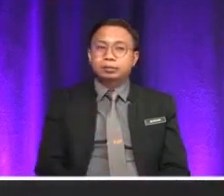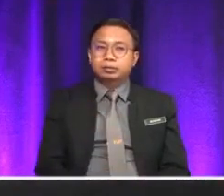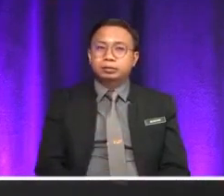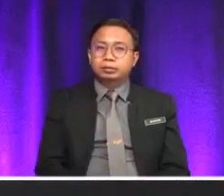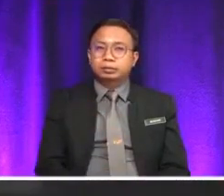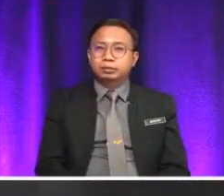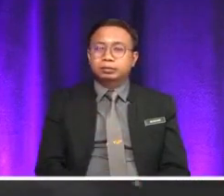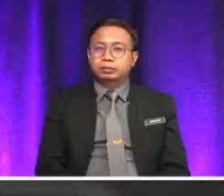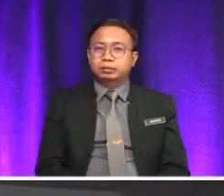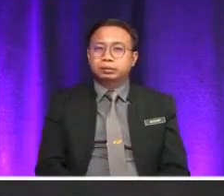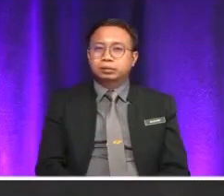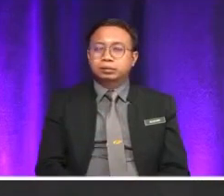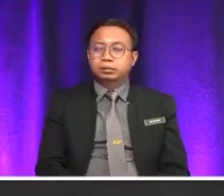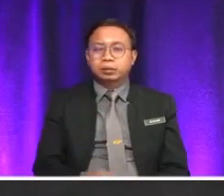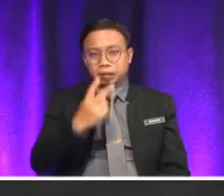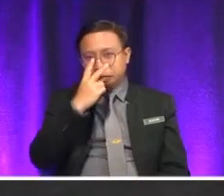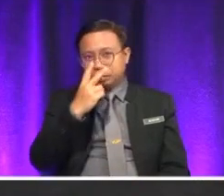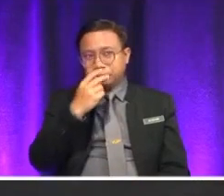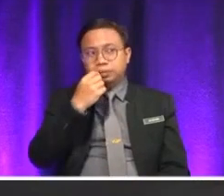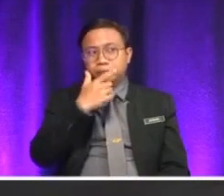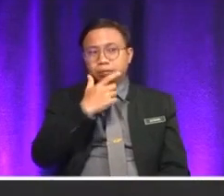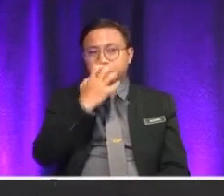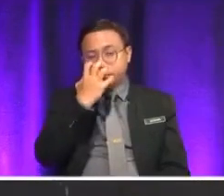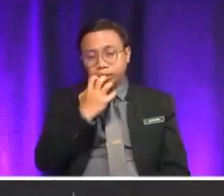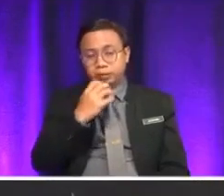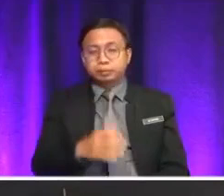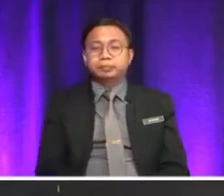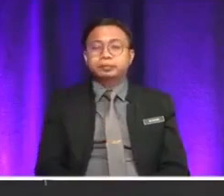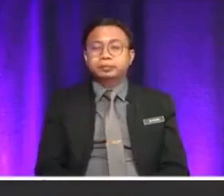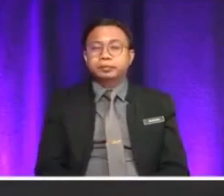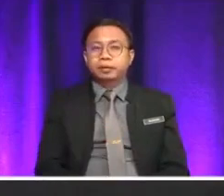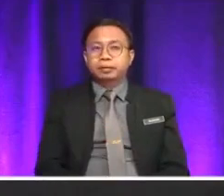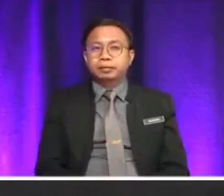Awak tengah marah ke? Sebab awak sebab nampak awak tengah senyum sekarang ni.